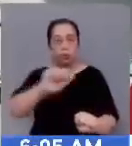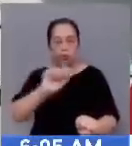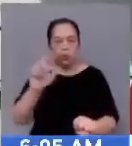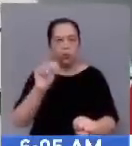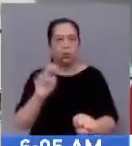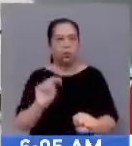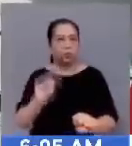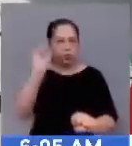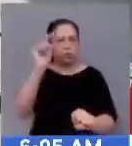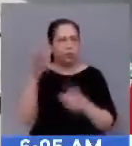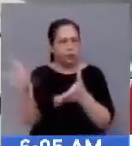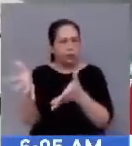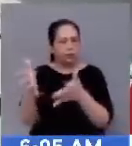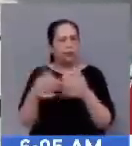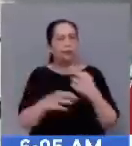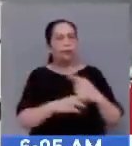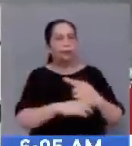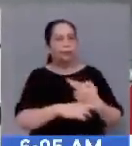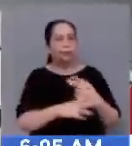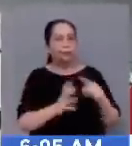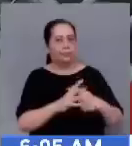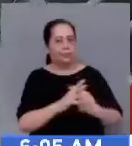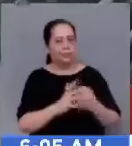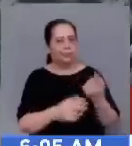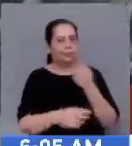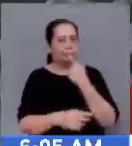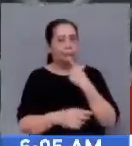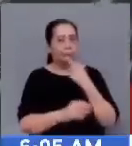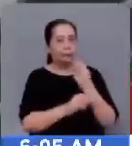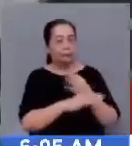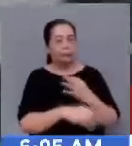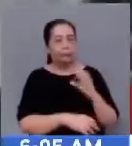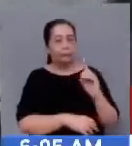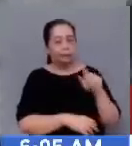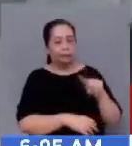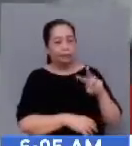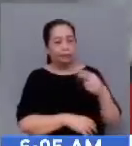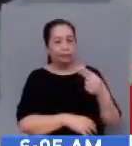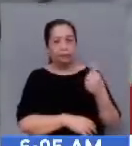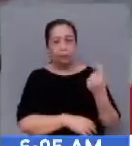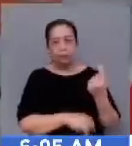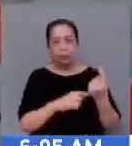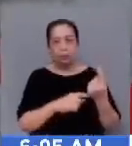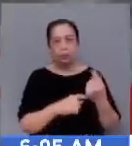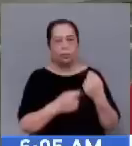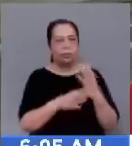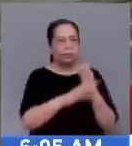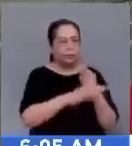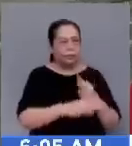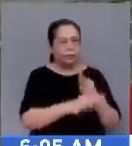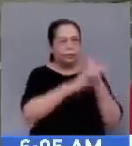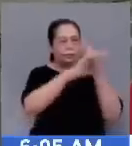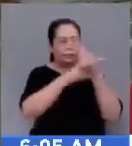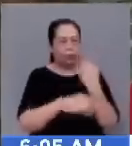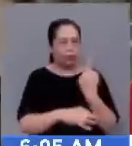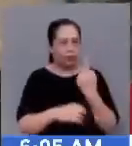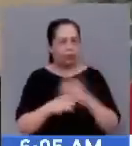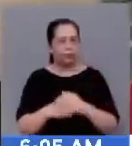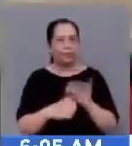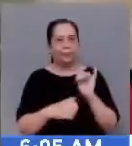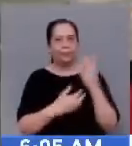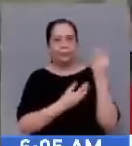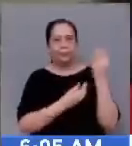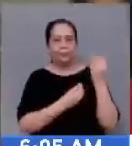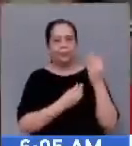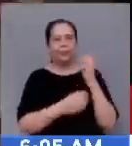yung rehabilitasyon. Sa ngayon kasi, ang sinasagawa pa lamang ng DPWH dito sa flyover ay retrofitting. Yan muna yung pinakalitas mula rito sa EDSA Camuning